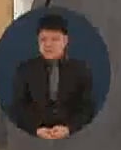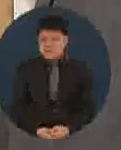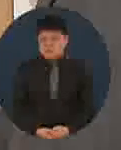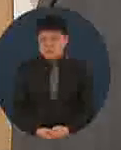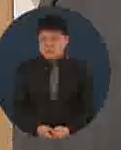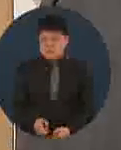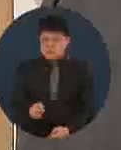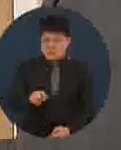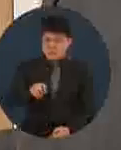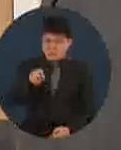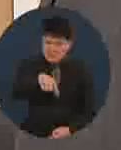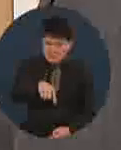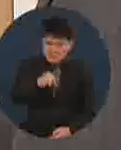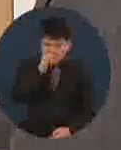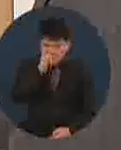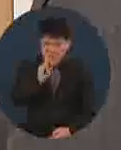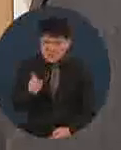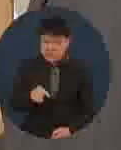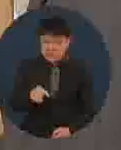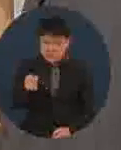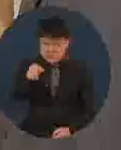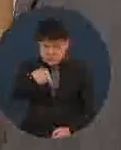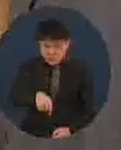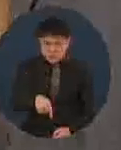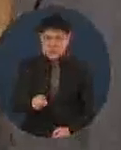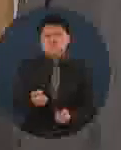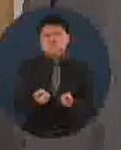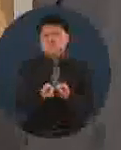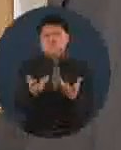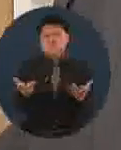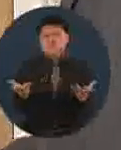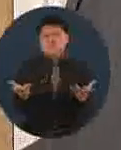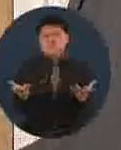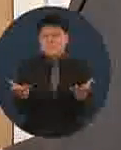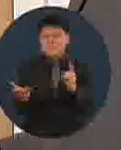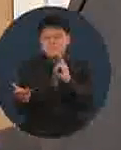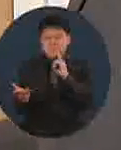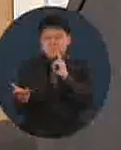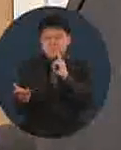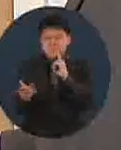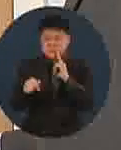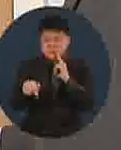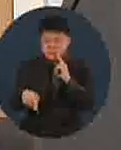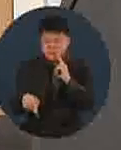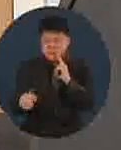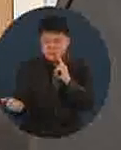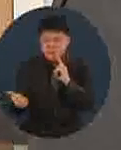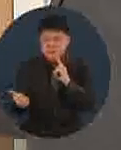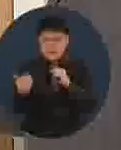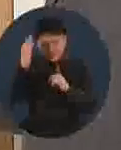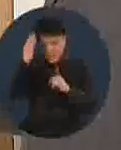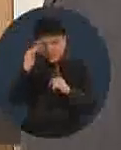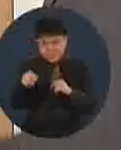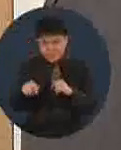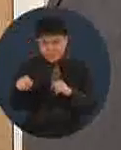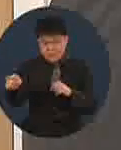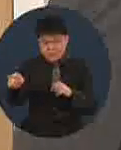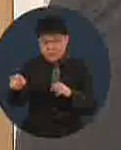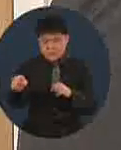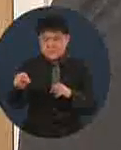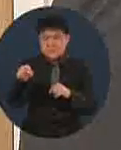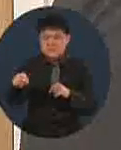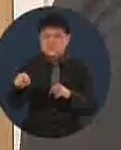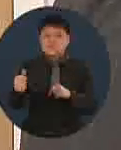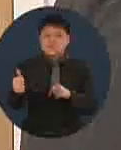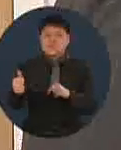막상 젖힌다 하더라도 네. 이거 나가서 대책이 없거든요. 이렇게 두자니 두 점이 잡히고요. 그러면 안 되죠. 이걸 해도 이거 하나 치면